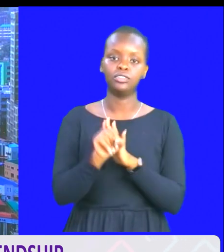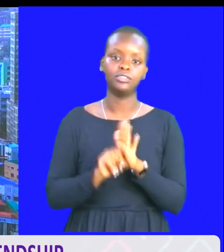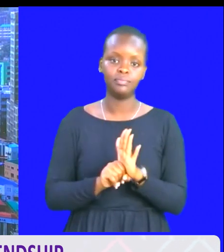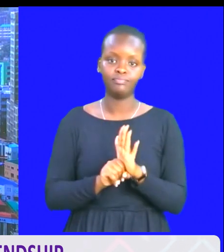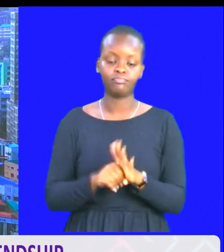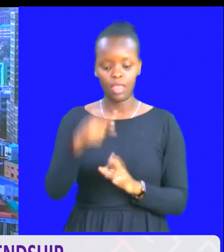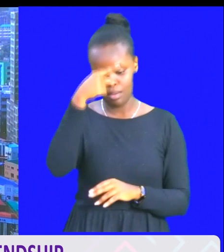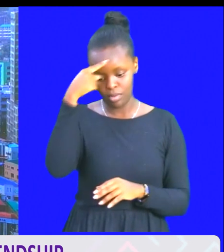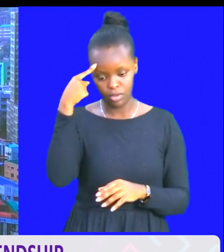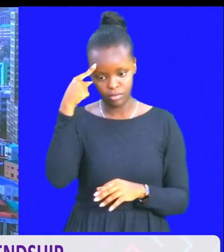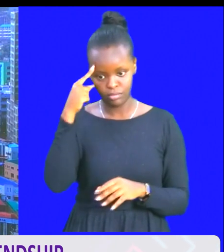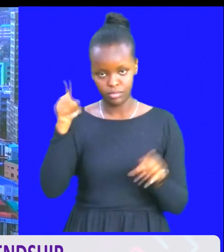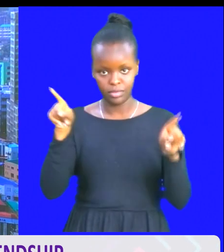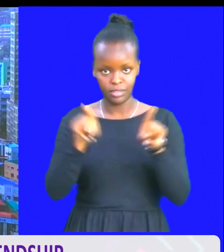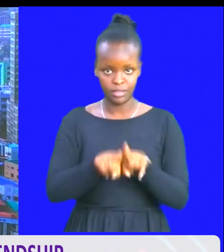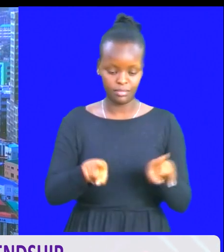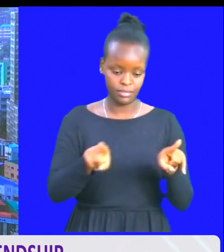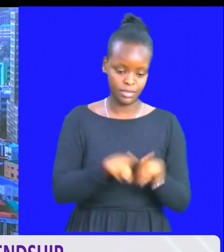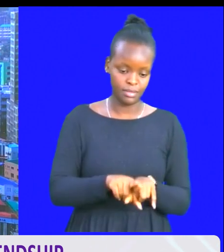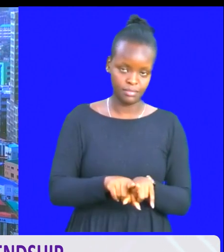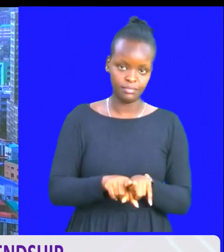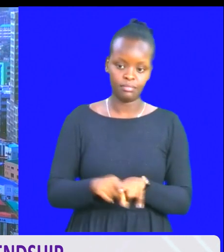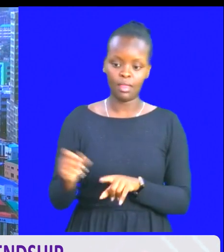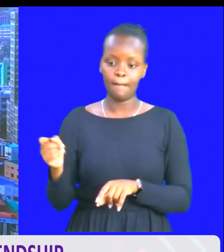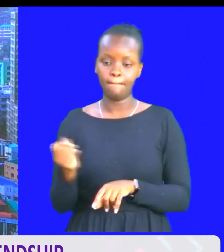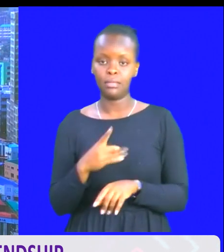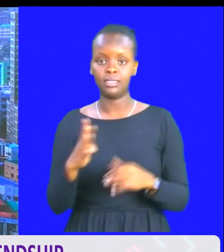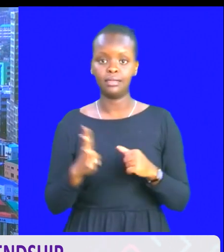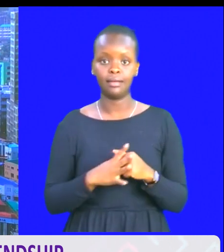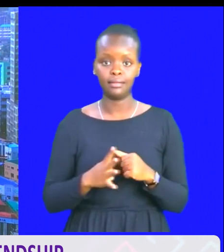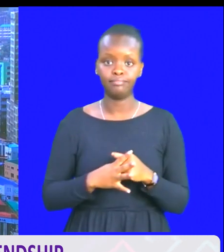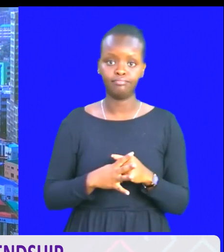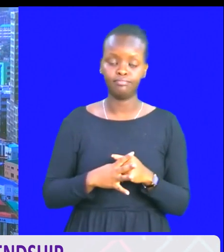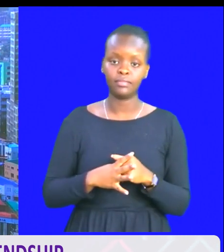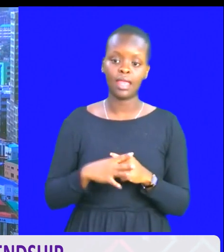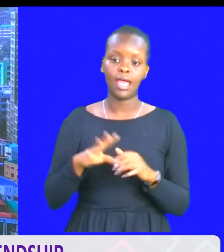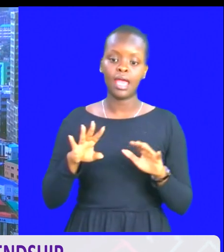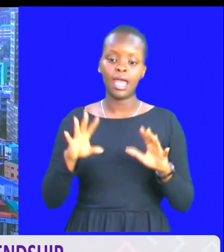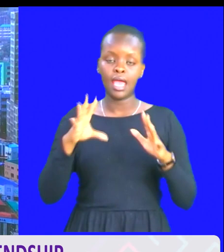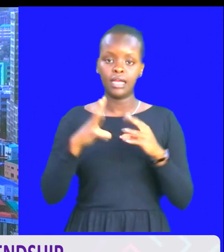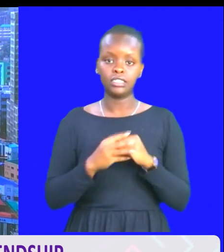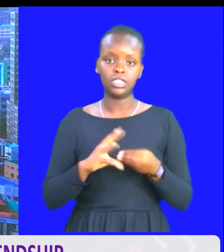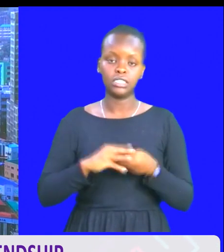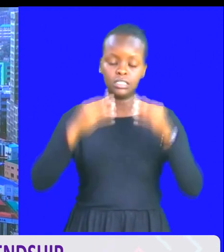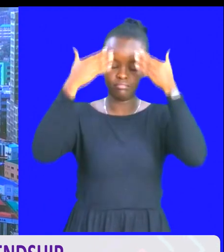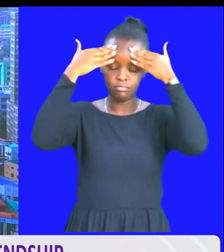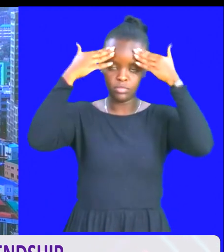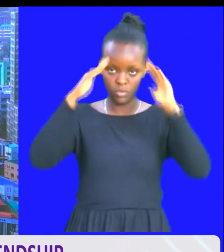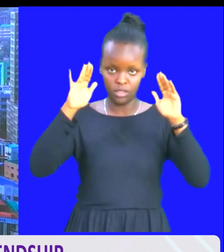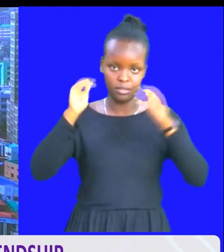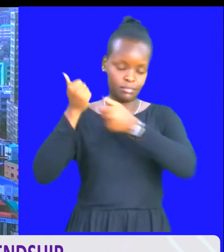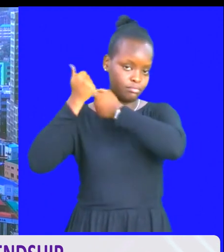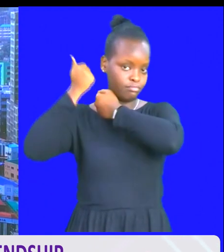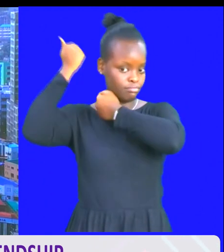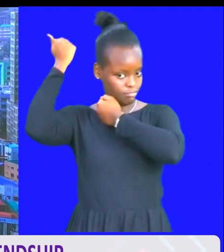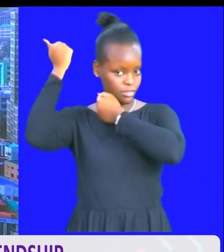because it's in light of this beautiful month of September that we have where we are creating awareness on suicide prevention